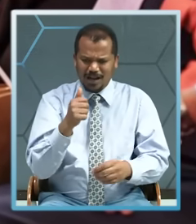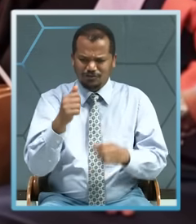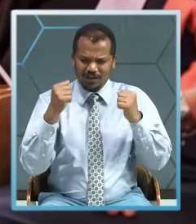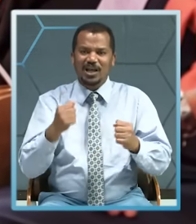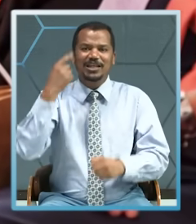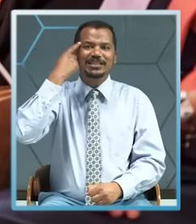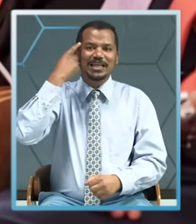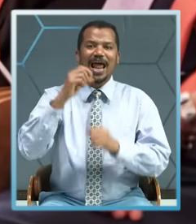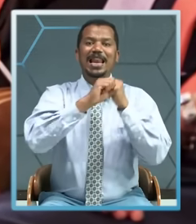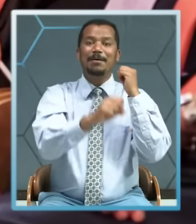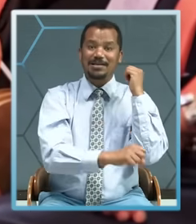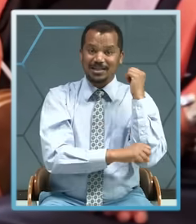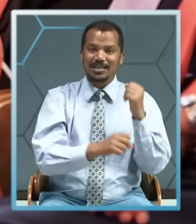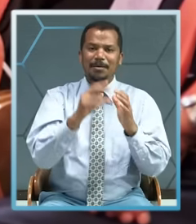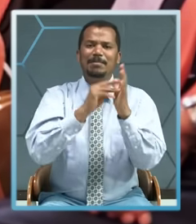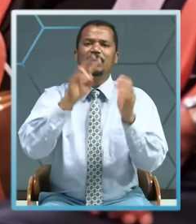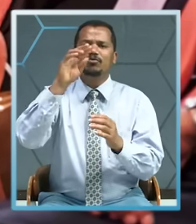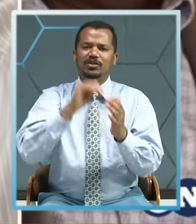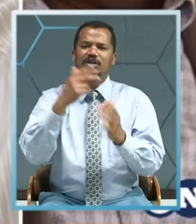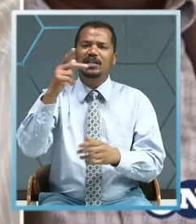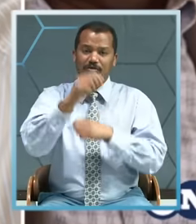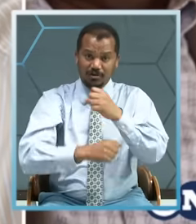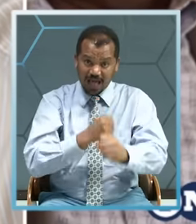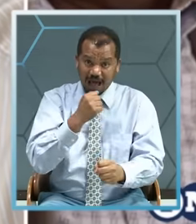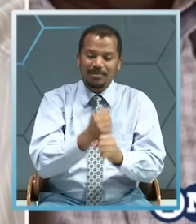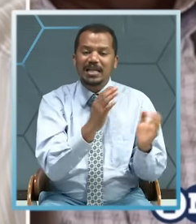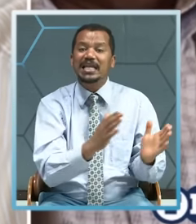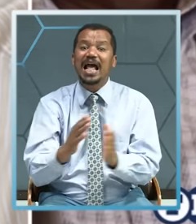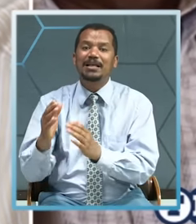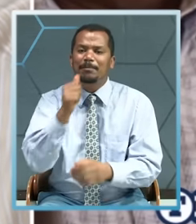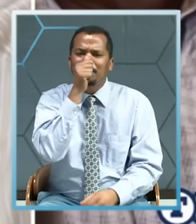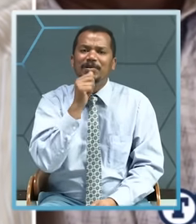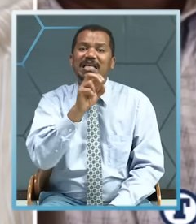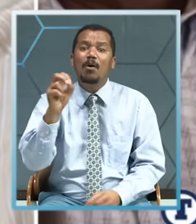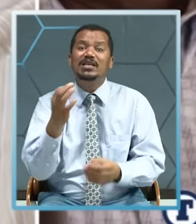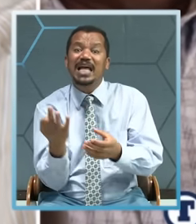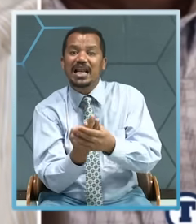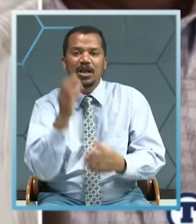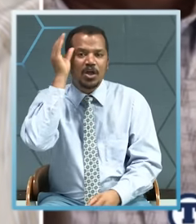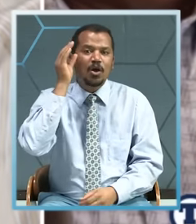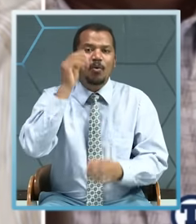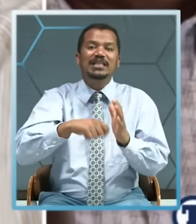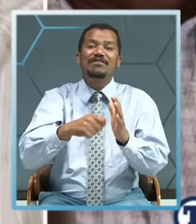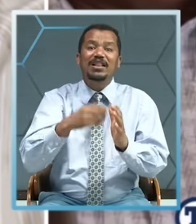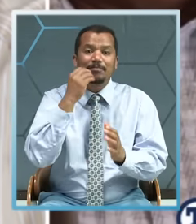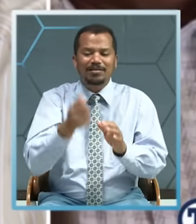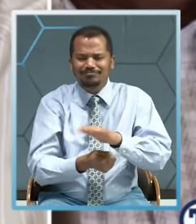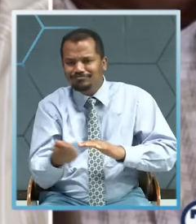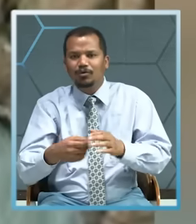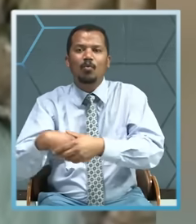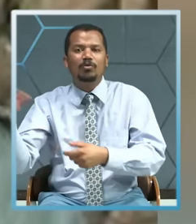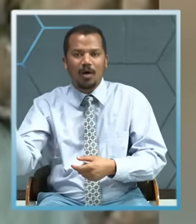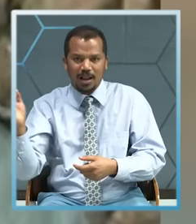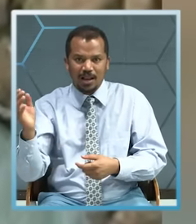መልኩ ራስዋን የቻለች ትግራይ ለመመስረት መስከረም 2013 ዓመተ ምህረት ያዘጋጀው ሚስጥራዊ ሰነድ ከህዋት ጽፈት